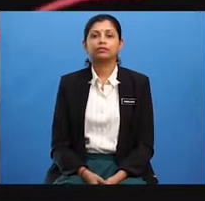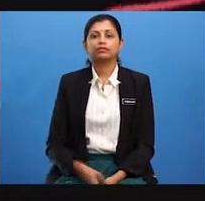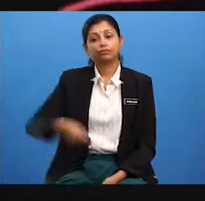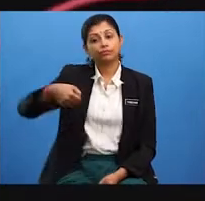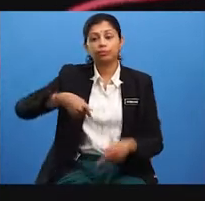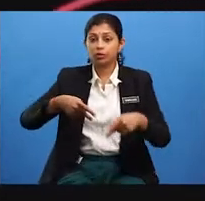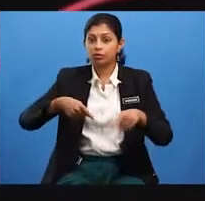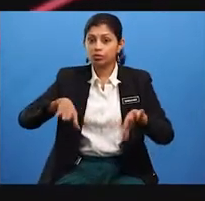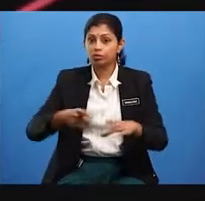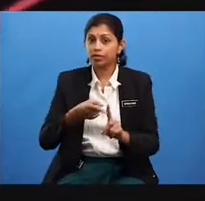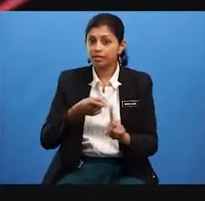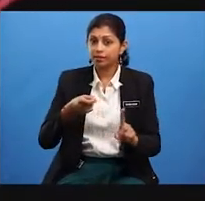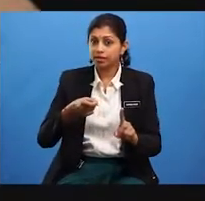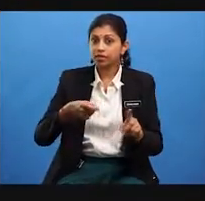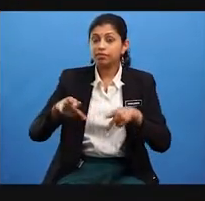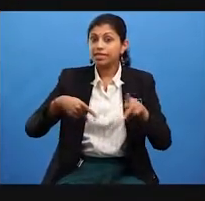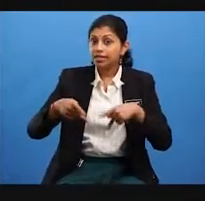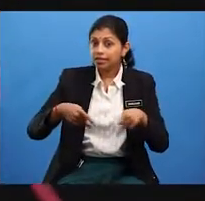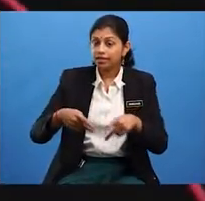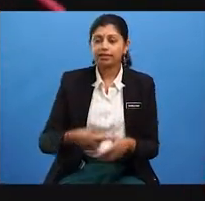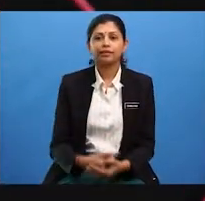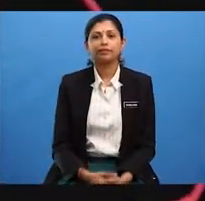Beg plastik diperbuat daripada plastik.